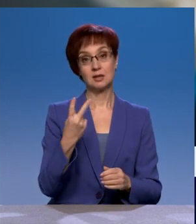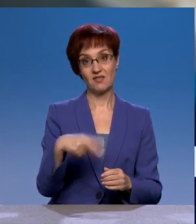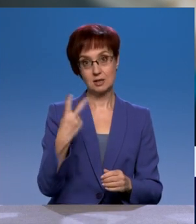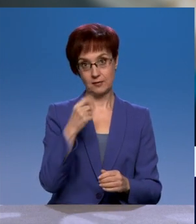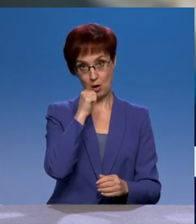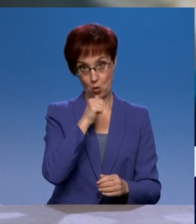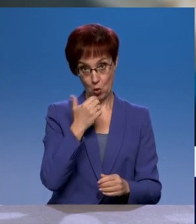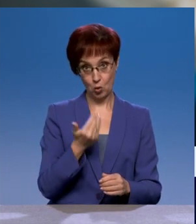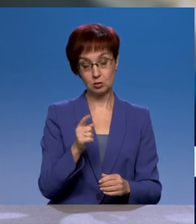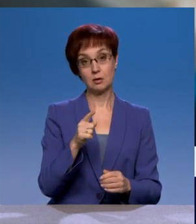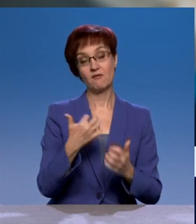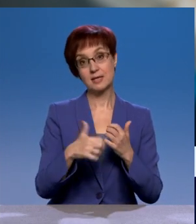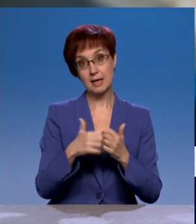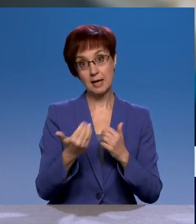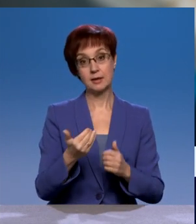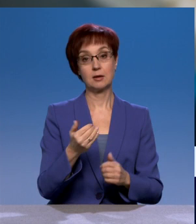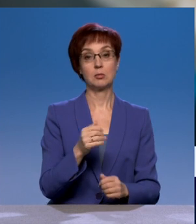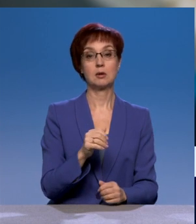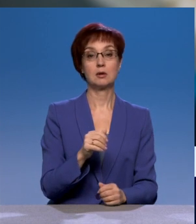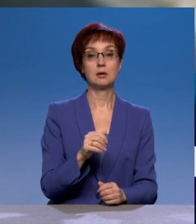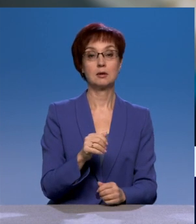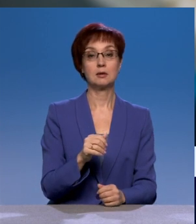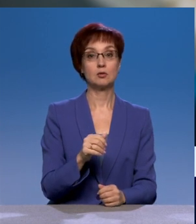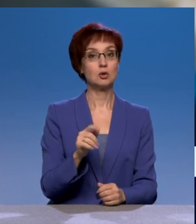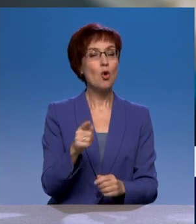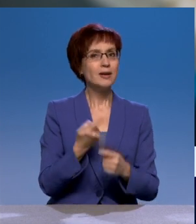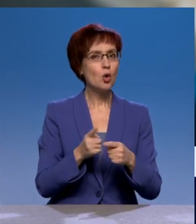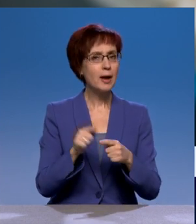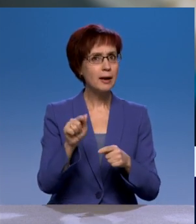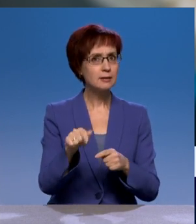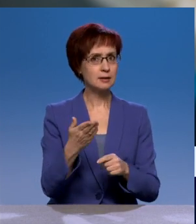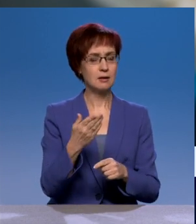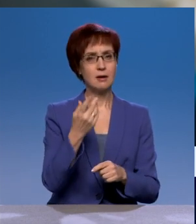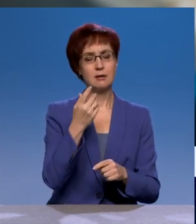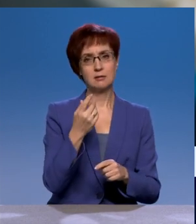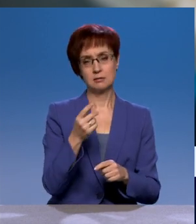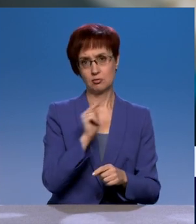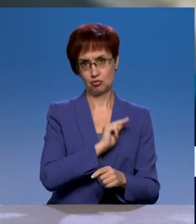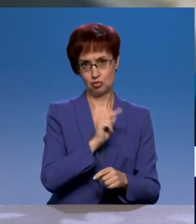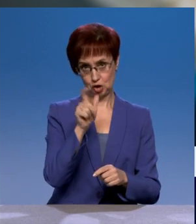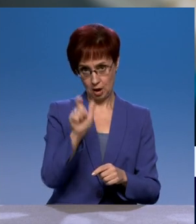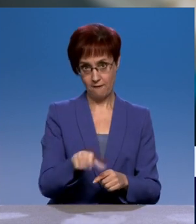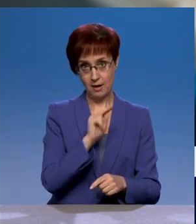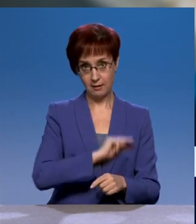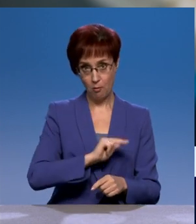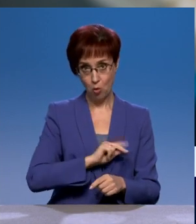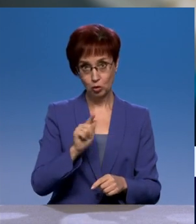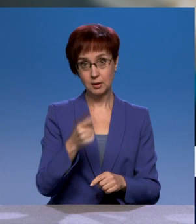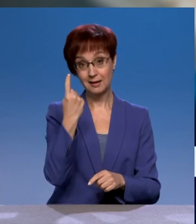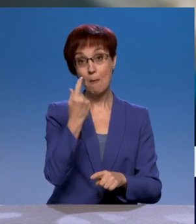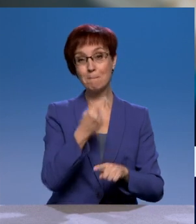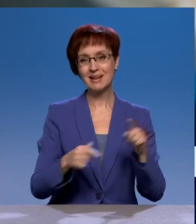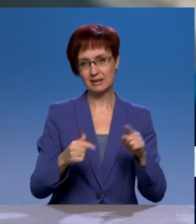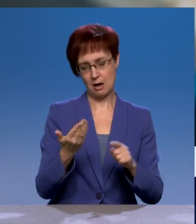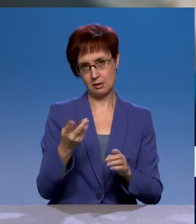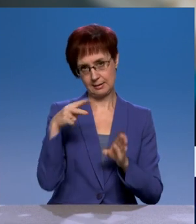у медсестры в среднем по России 49. Но это с переработками. Это на полторы ставки. Вот ты работаешь, крутишься, чтобы на жизнь заработать. И вот получаешь такую